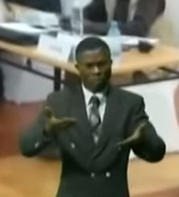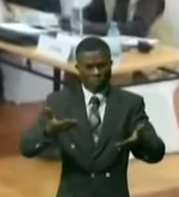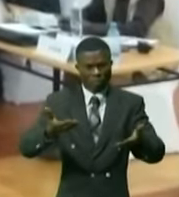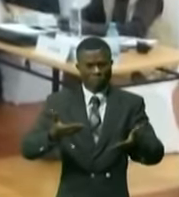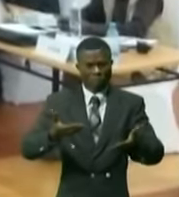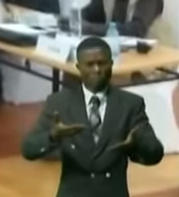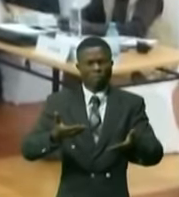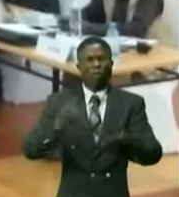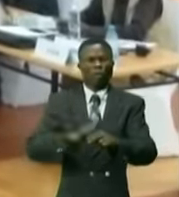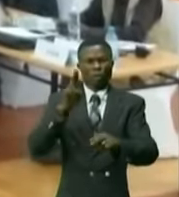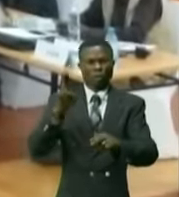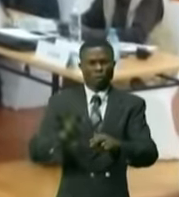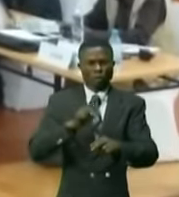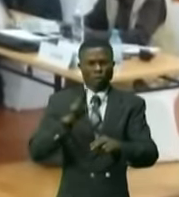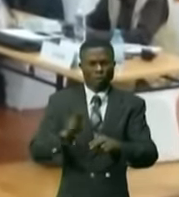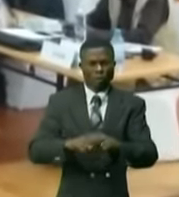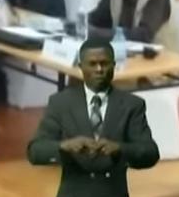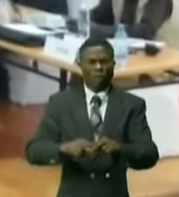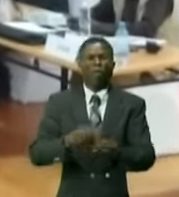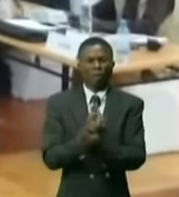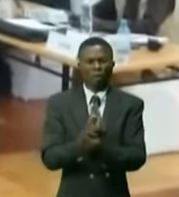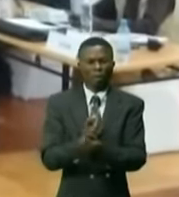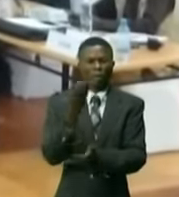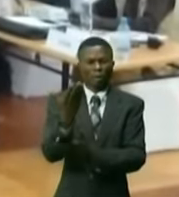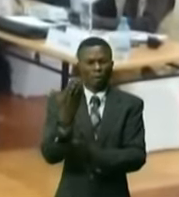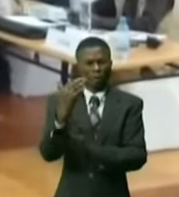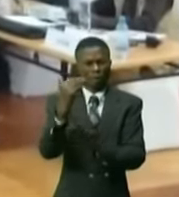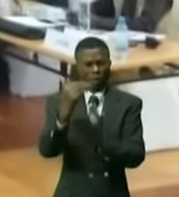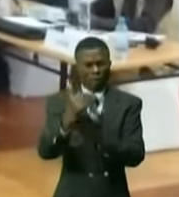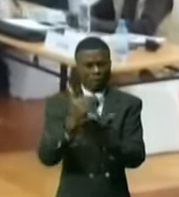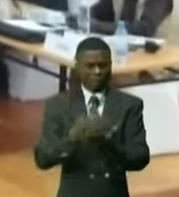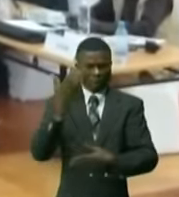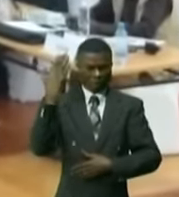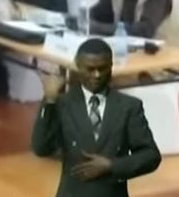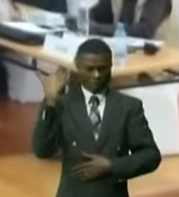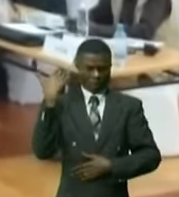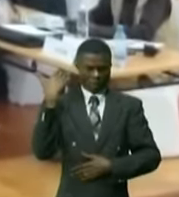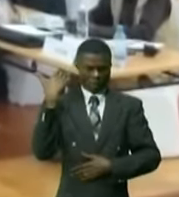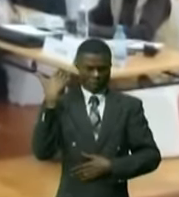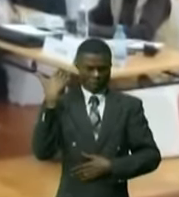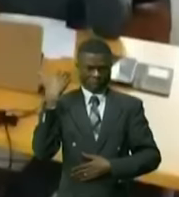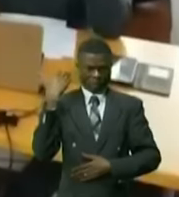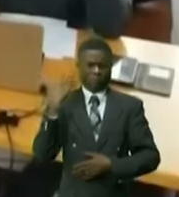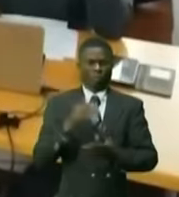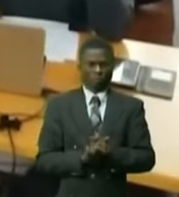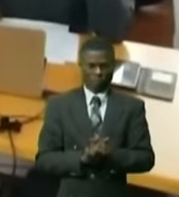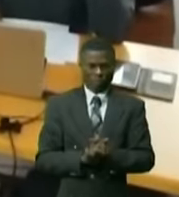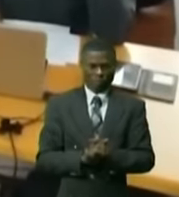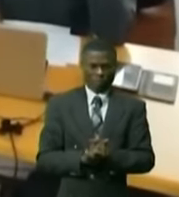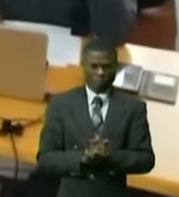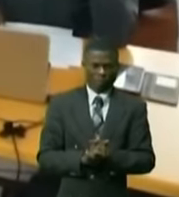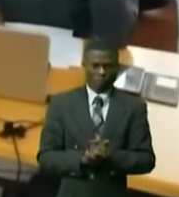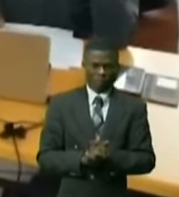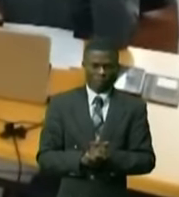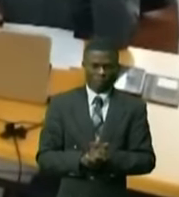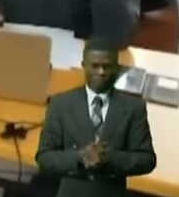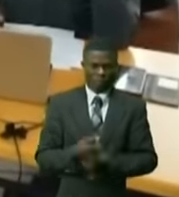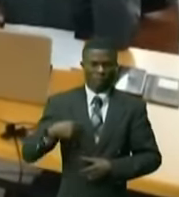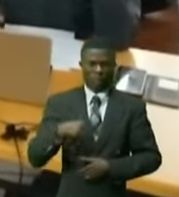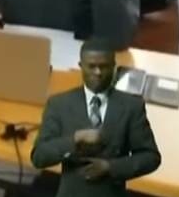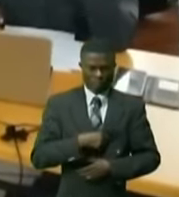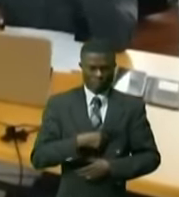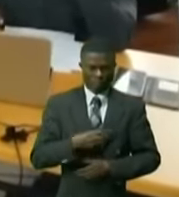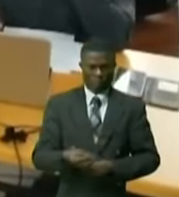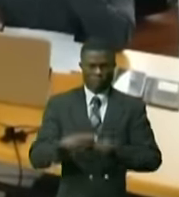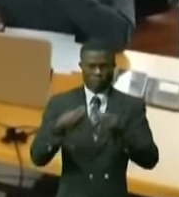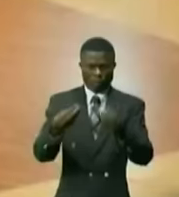opération l'exécution des recommandations qui ont été faites lors des dernières sessions. Nous avons formulé